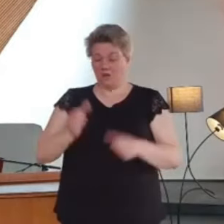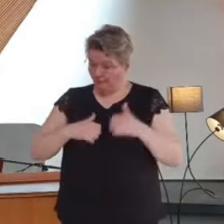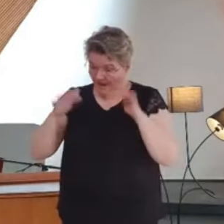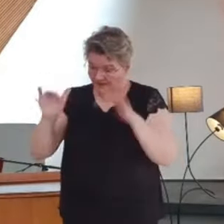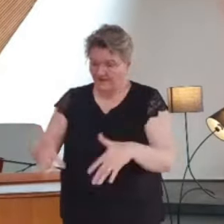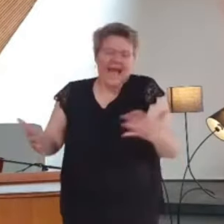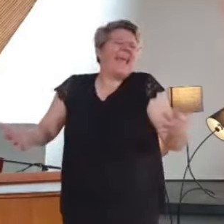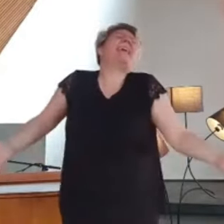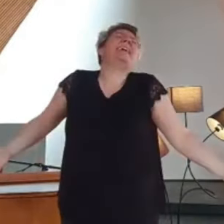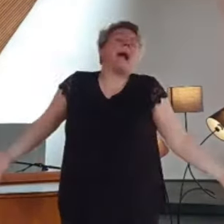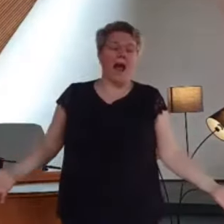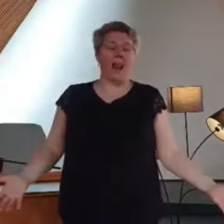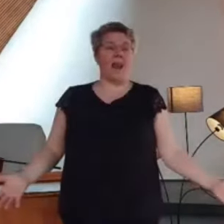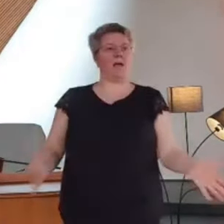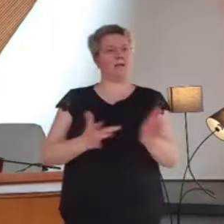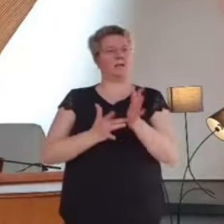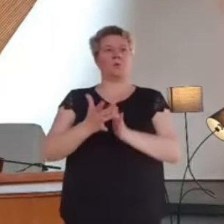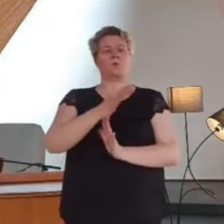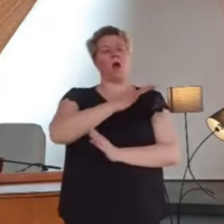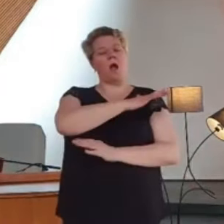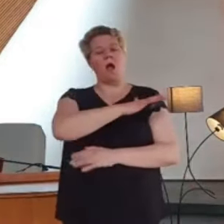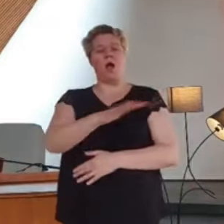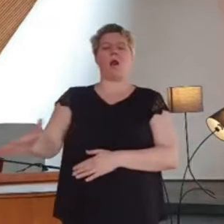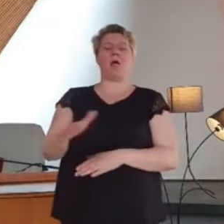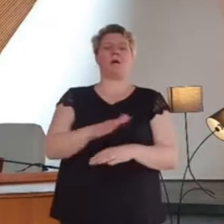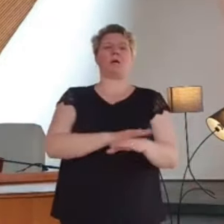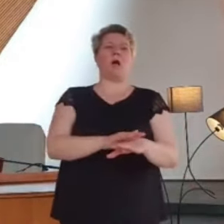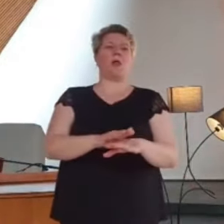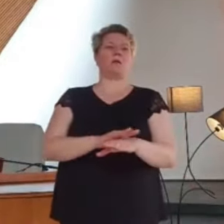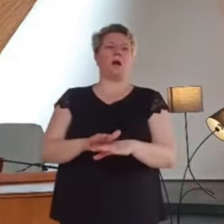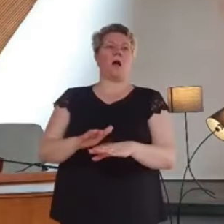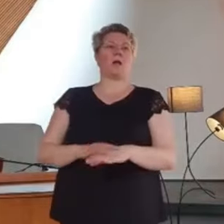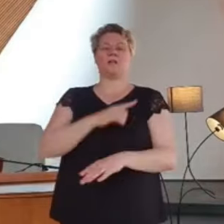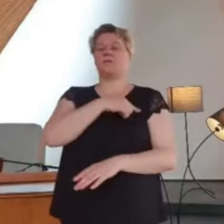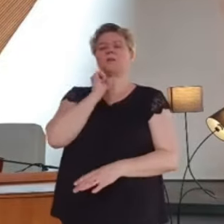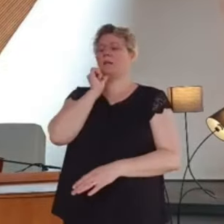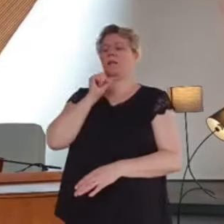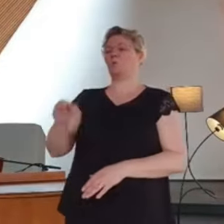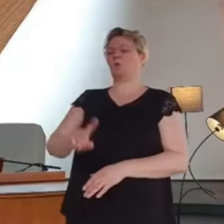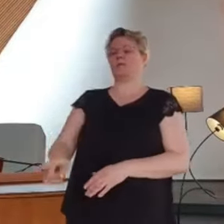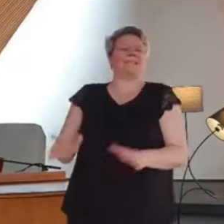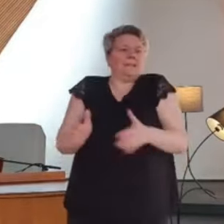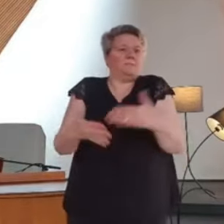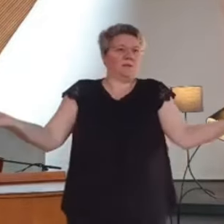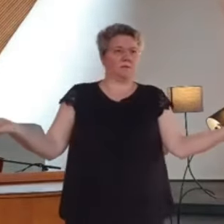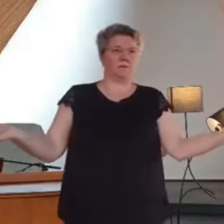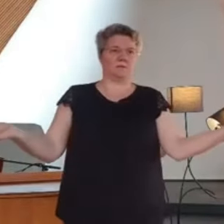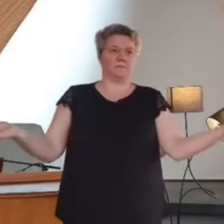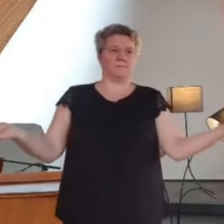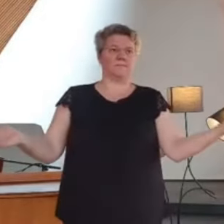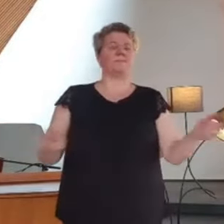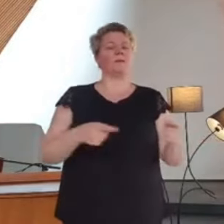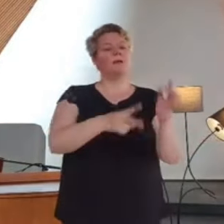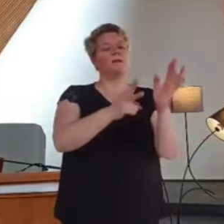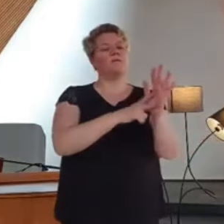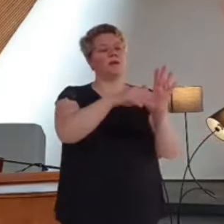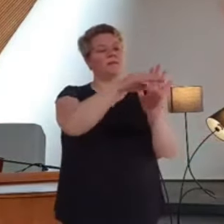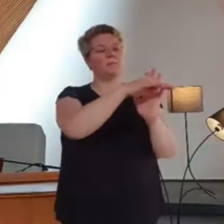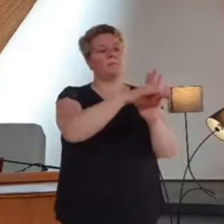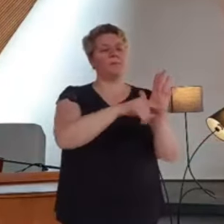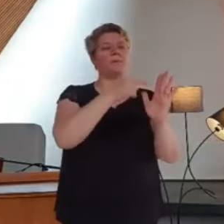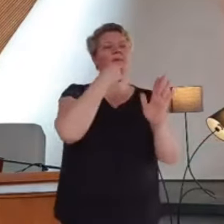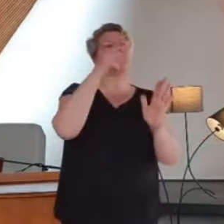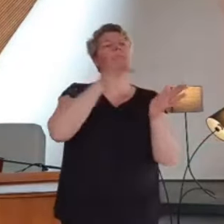hatte, Jesus heilte sie alle. Und das steht hier in diesen Versen im Zusammenhang mit der guten Nachricht